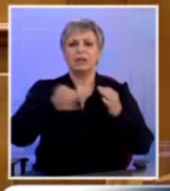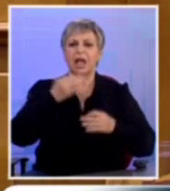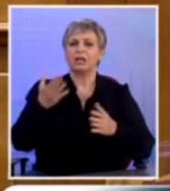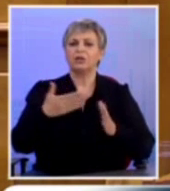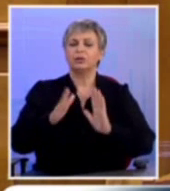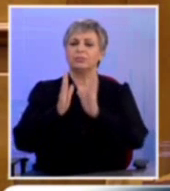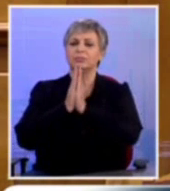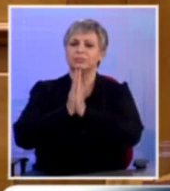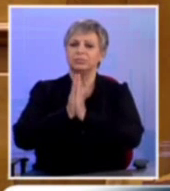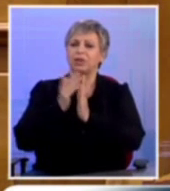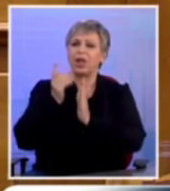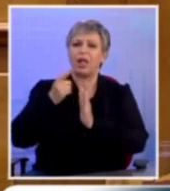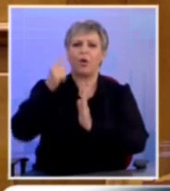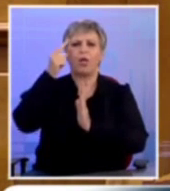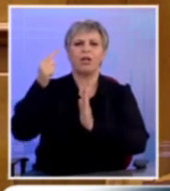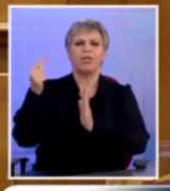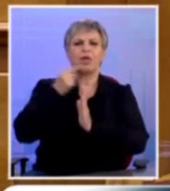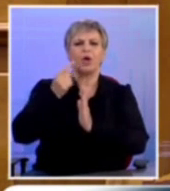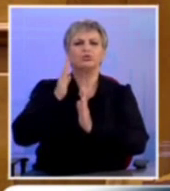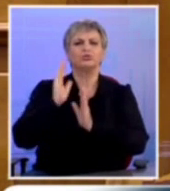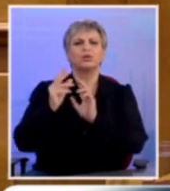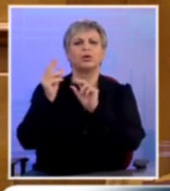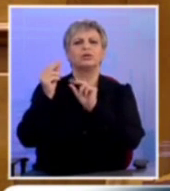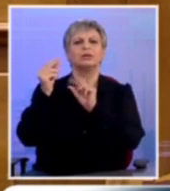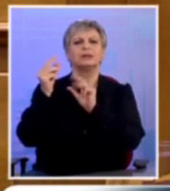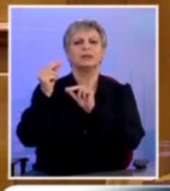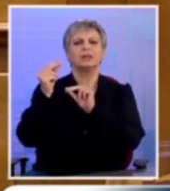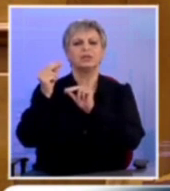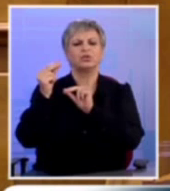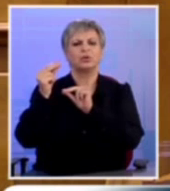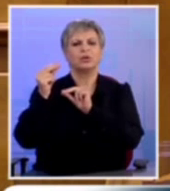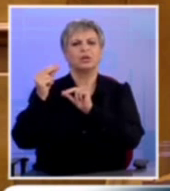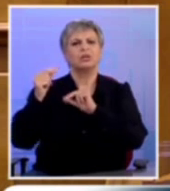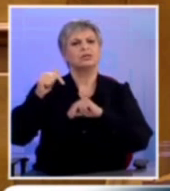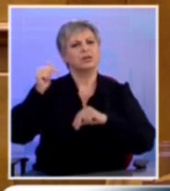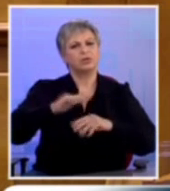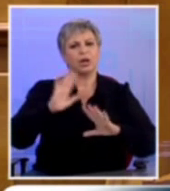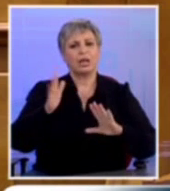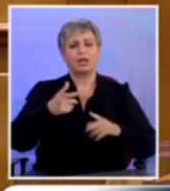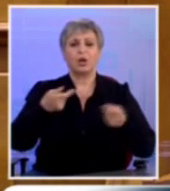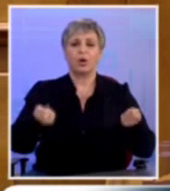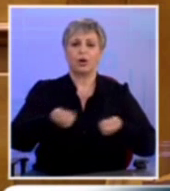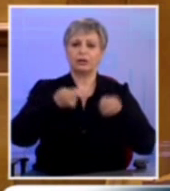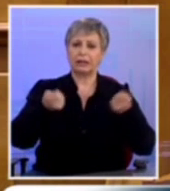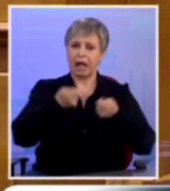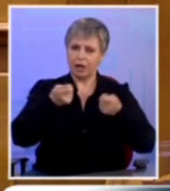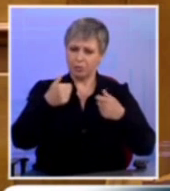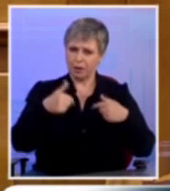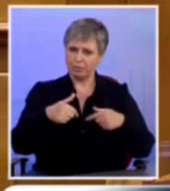οποιαδήποτε απόφαση πάρουν με βάση το φρόνημά τους, την πεποίθησή τους, θα κριθεί το αποτέλεσμα από τον